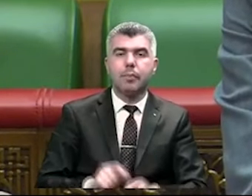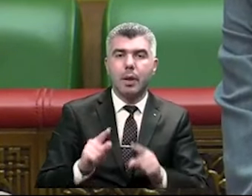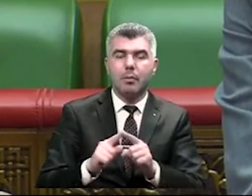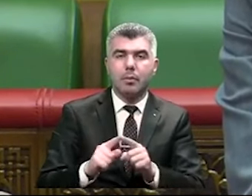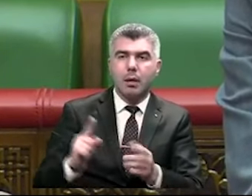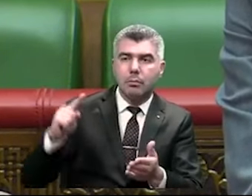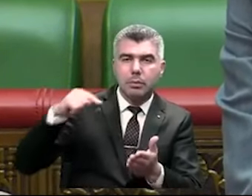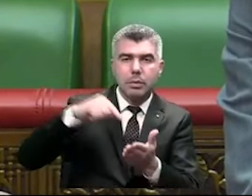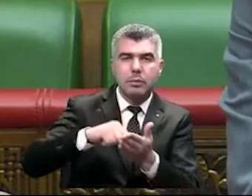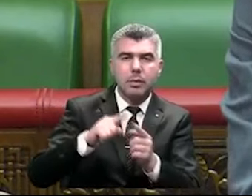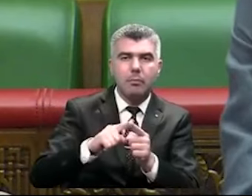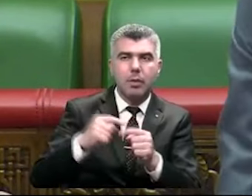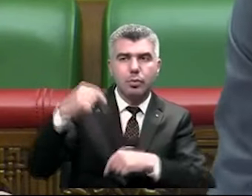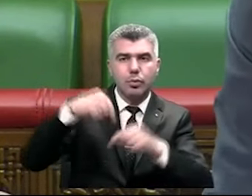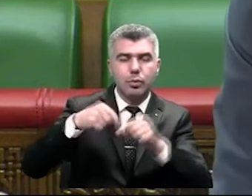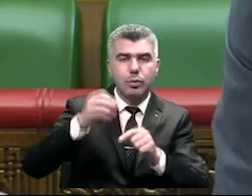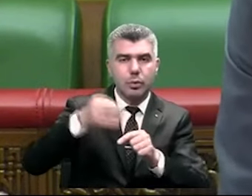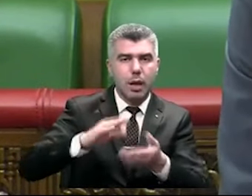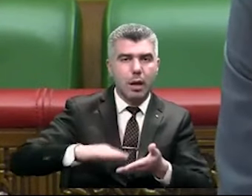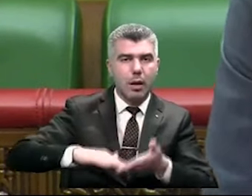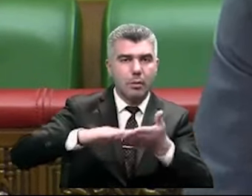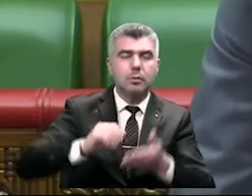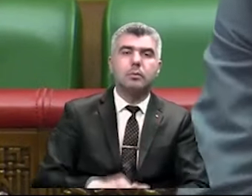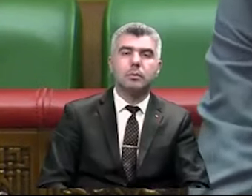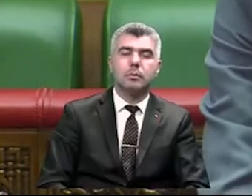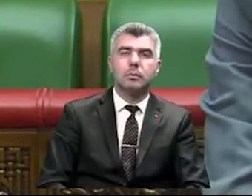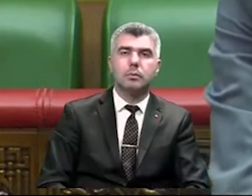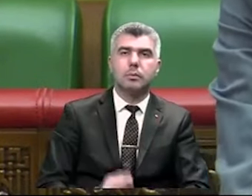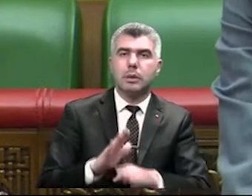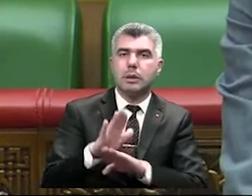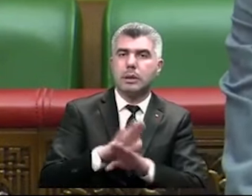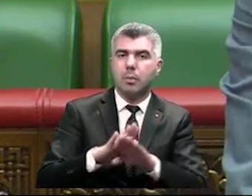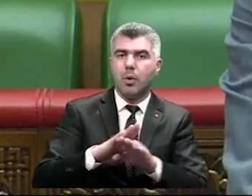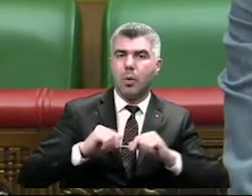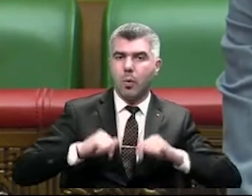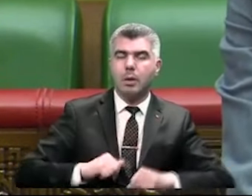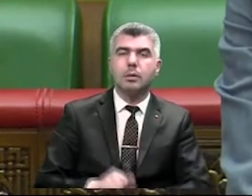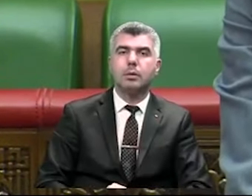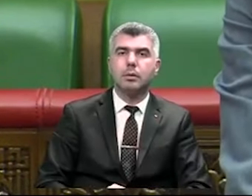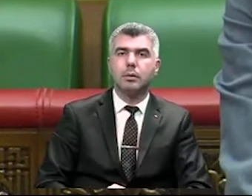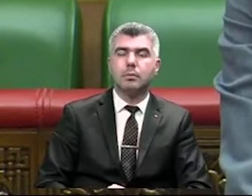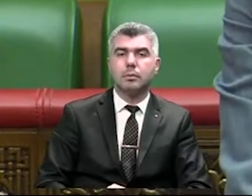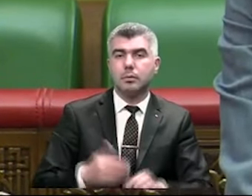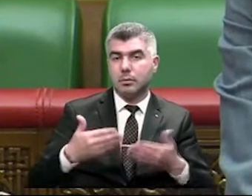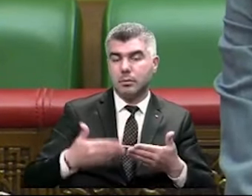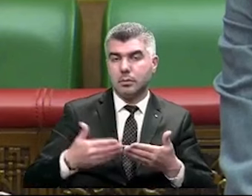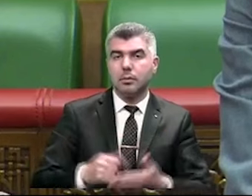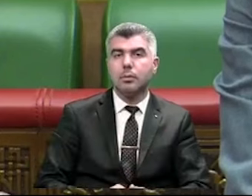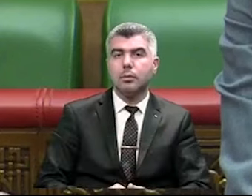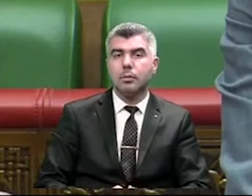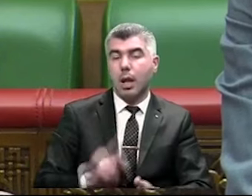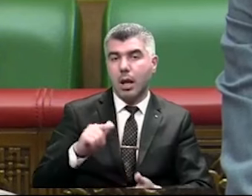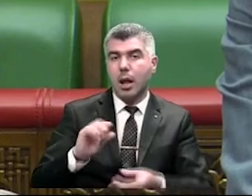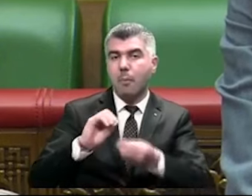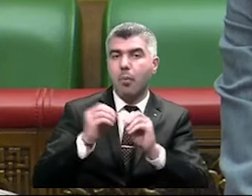لبلادنا وتحسين جوده الخدمات واسمحوا لي سيد الوزير ان اشير بهذه المناسبه ايضا الى بعض